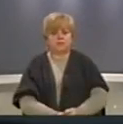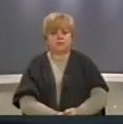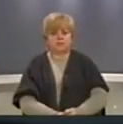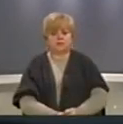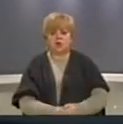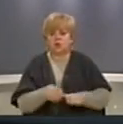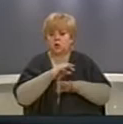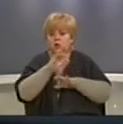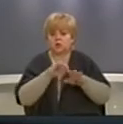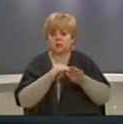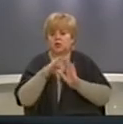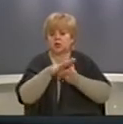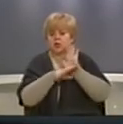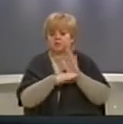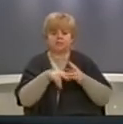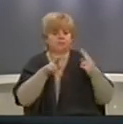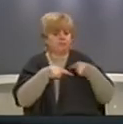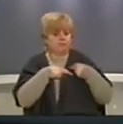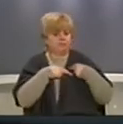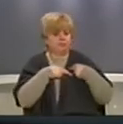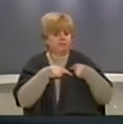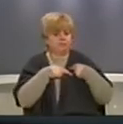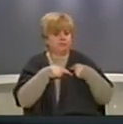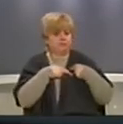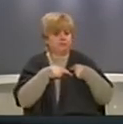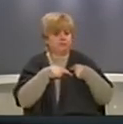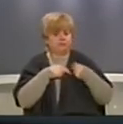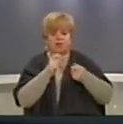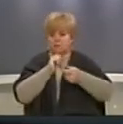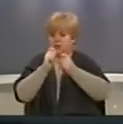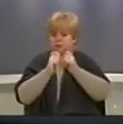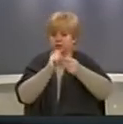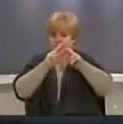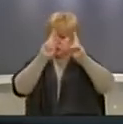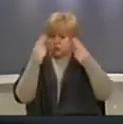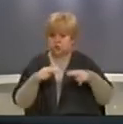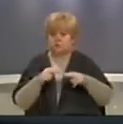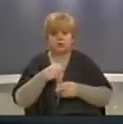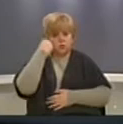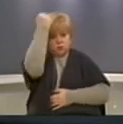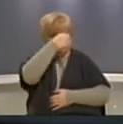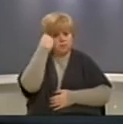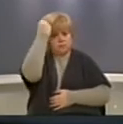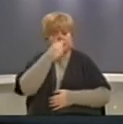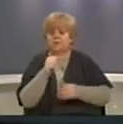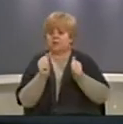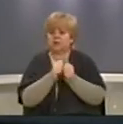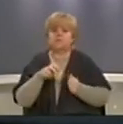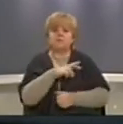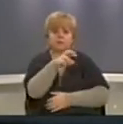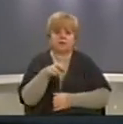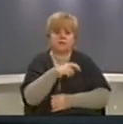Është ky projekt ligj si obligim që del nga marrëveshja ndërkombëtare në mes të Republikës së Kosovës dhe Bashkimit